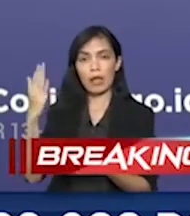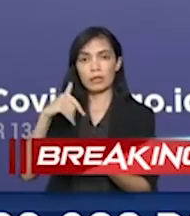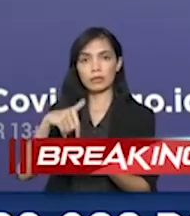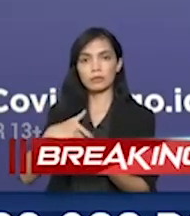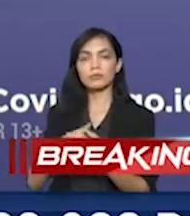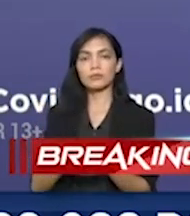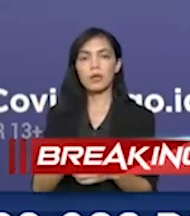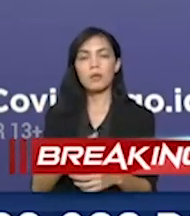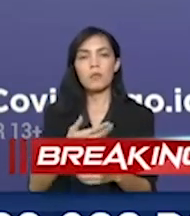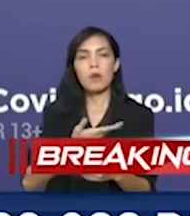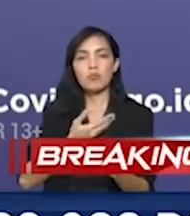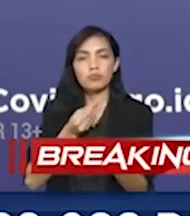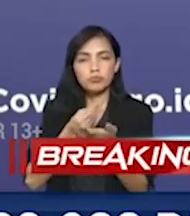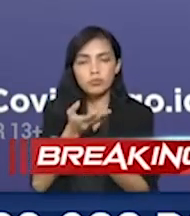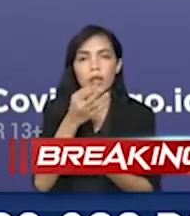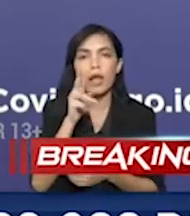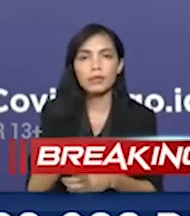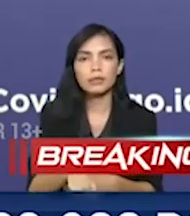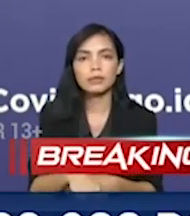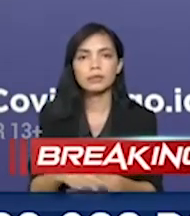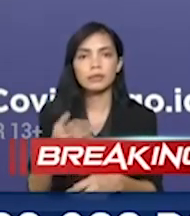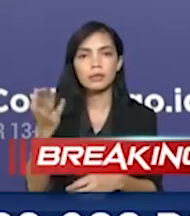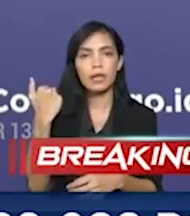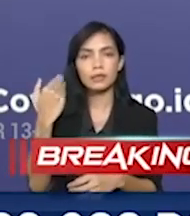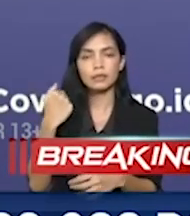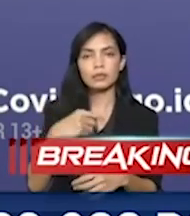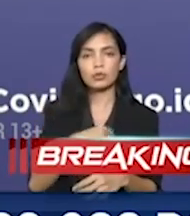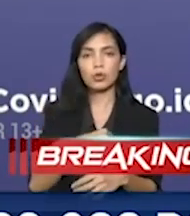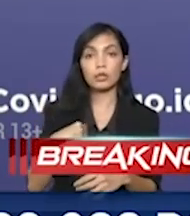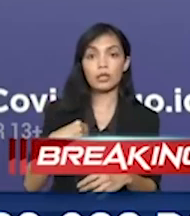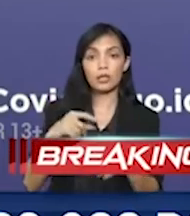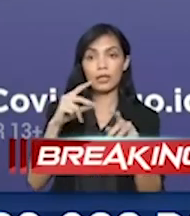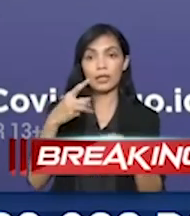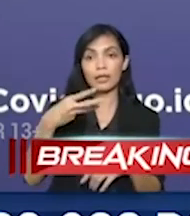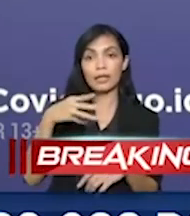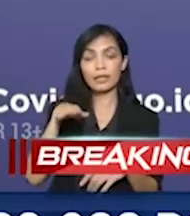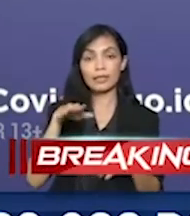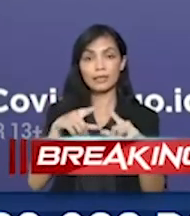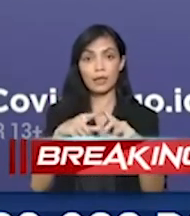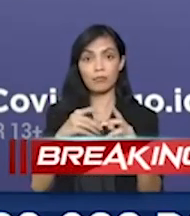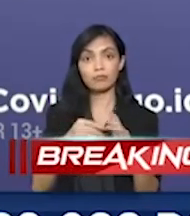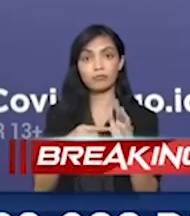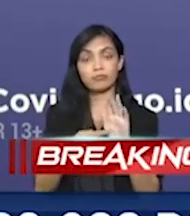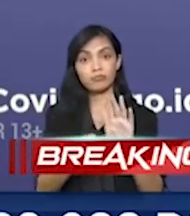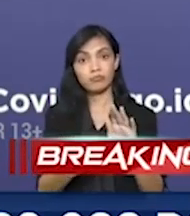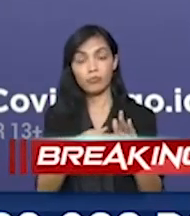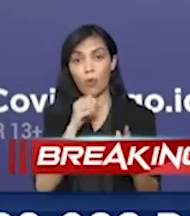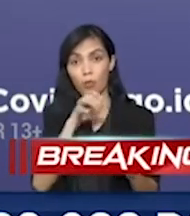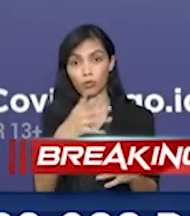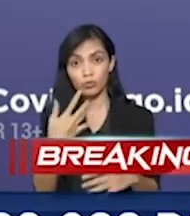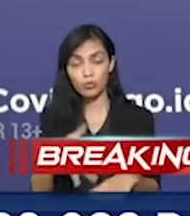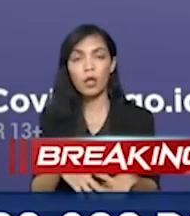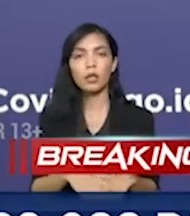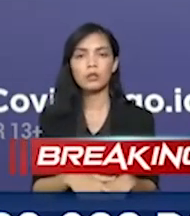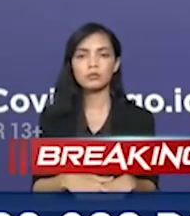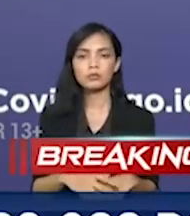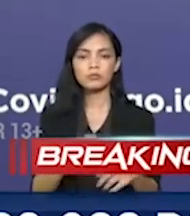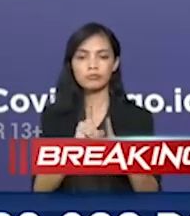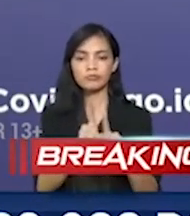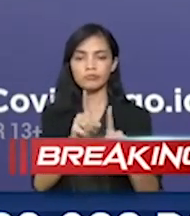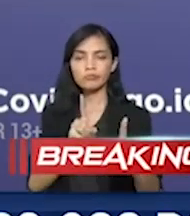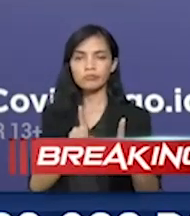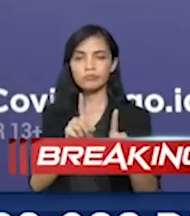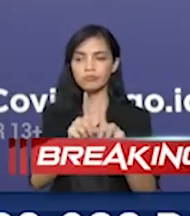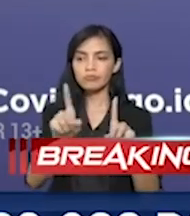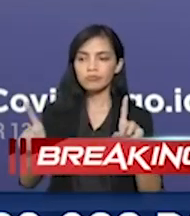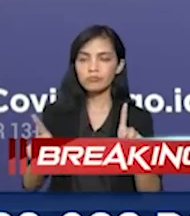lagi kami mengingatkan seperti yang tadi sudah disampaikan oleh dokter Reisa bahwa menjaga jarak hai